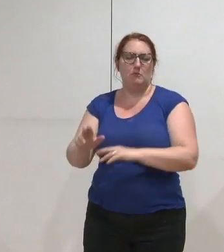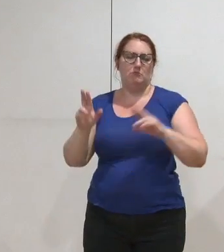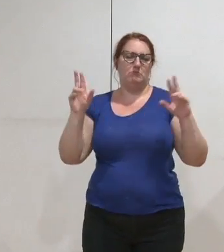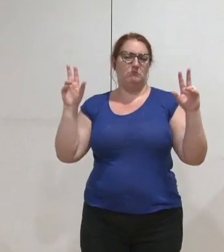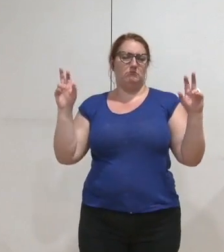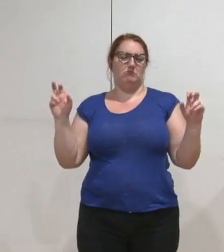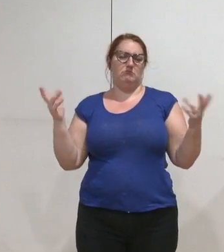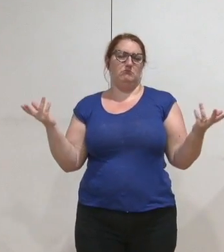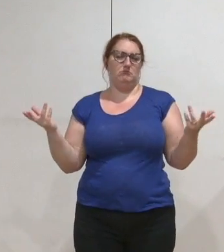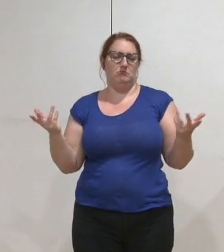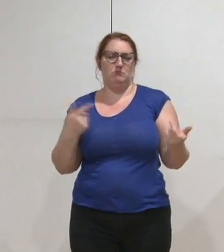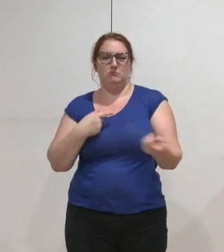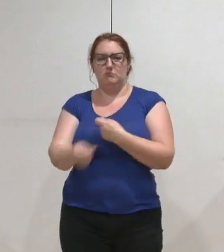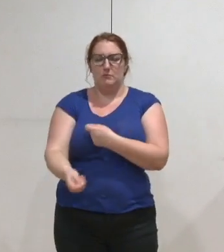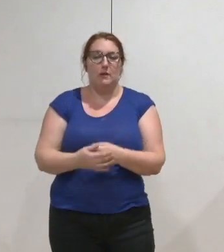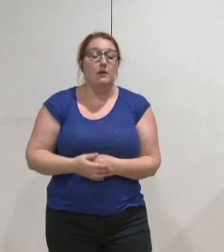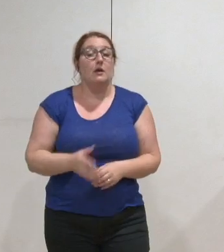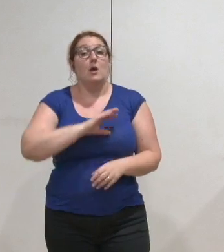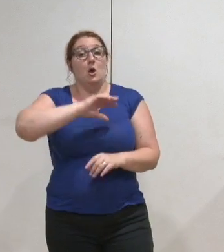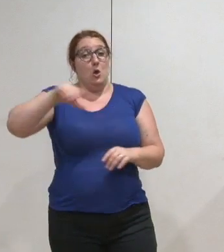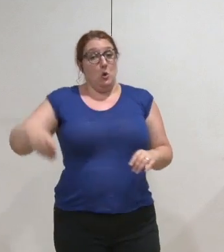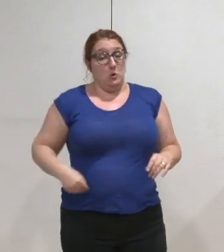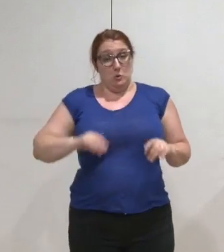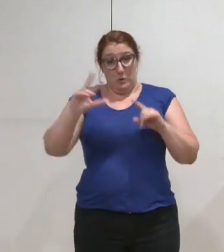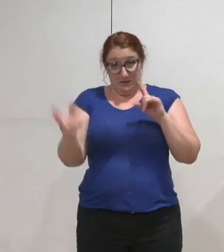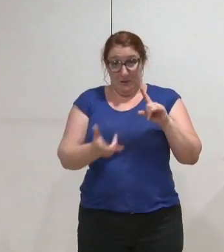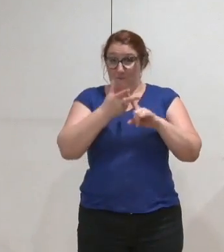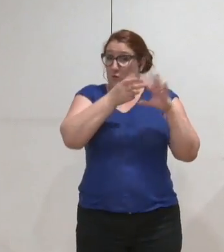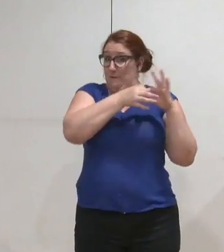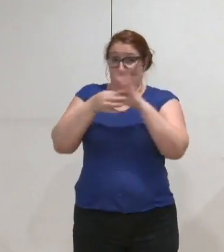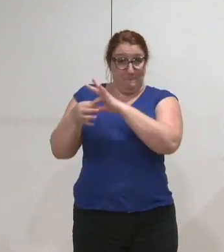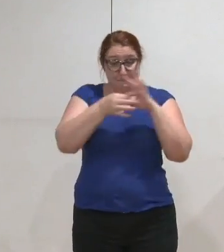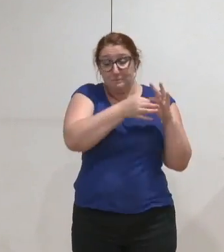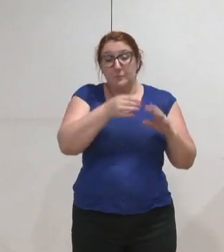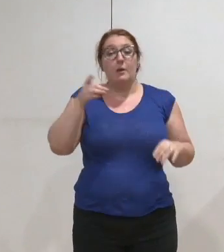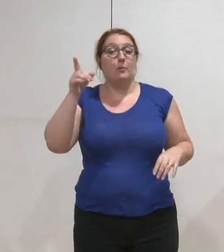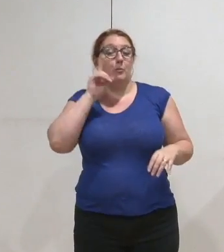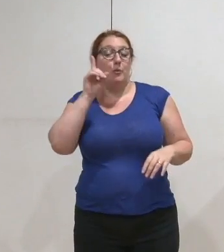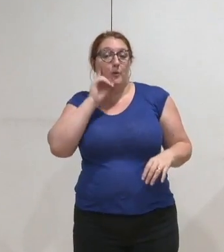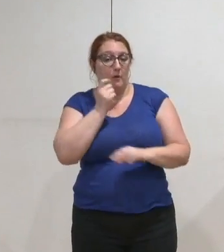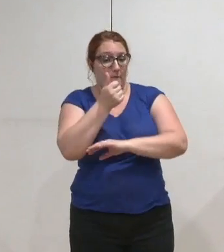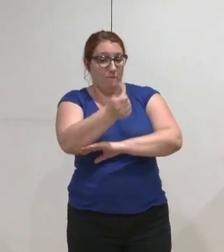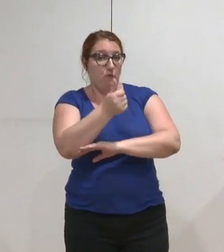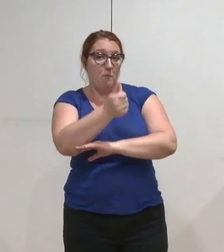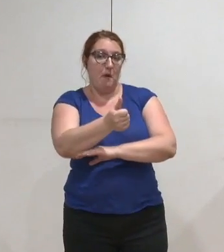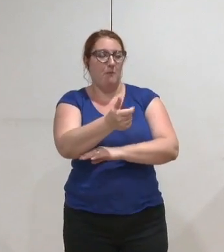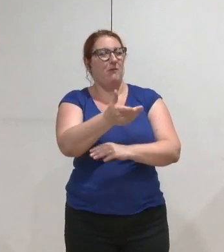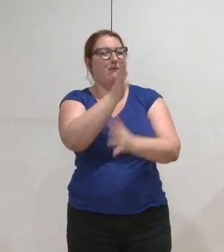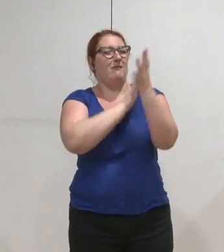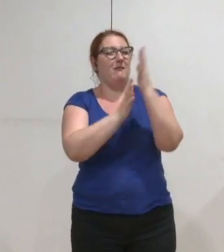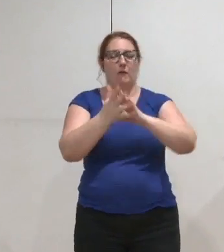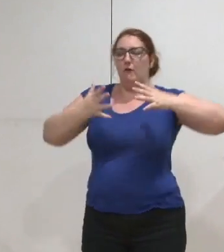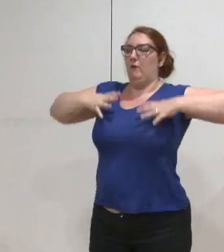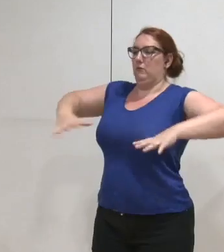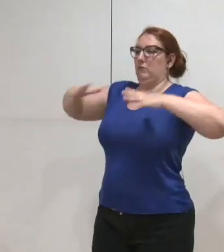est dans la continuité de celle-ci puisque vous n'êtes pas responsable selon vous et bien il faut